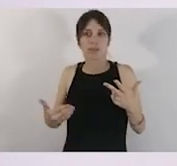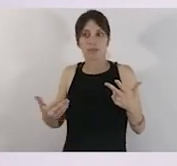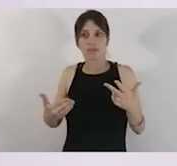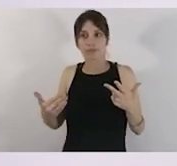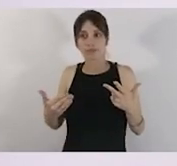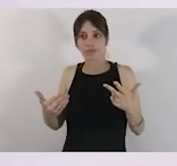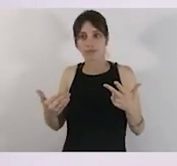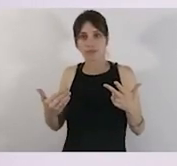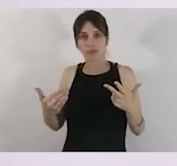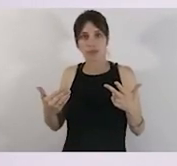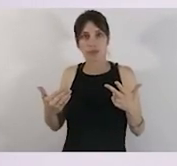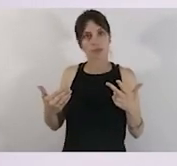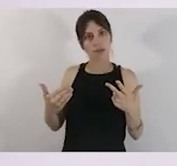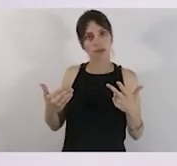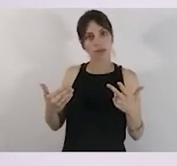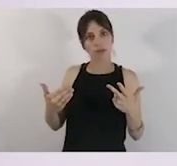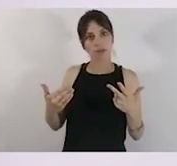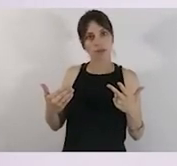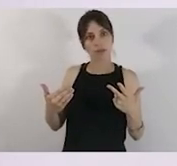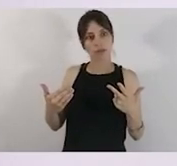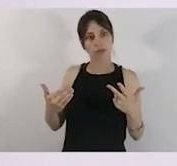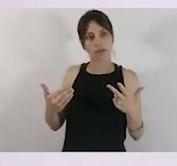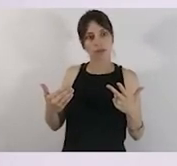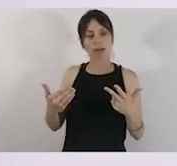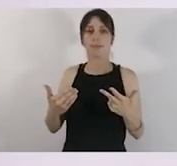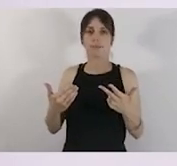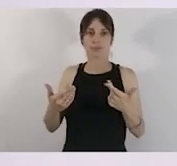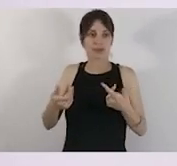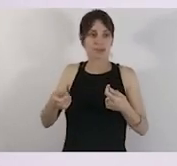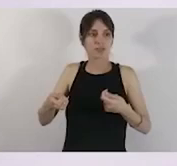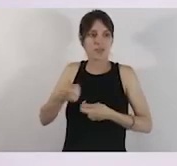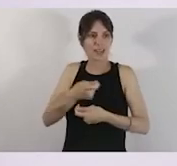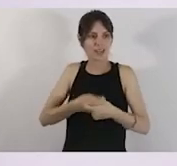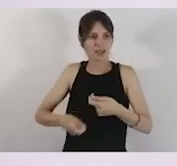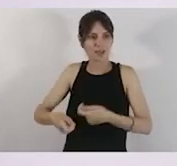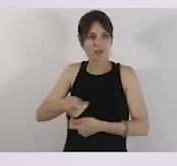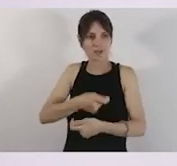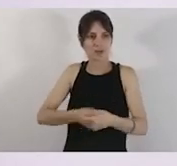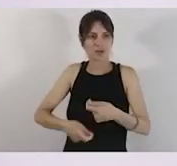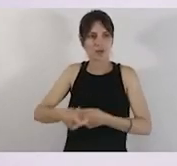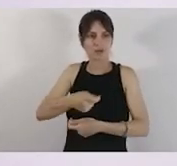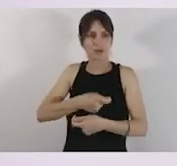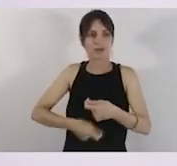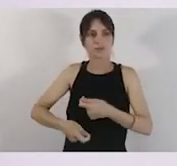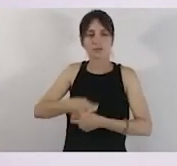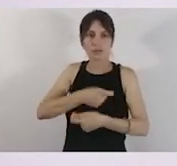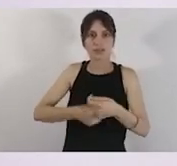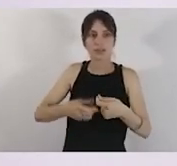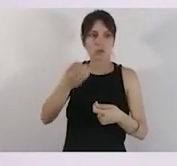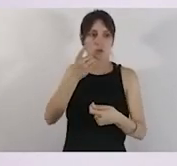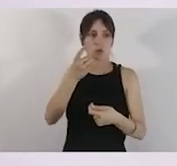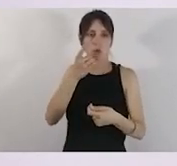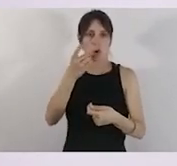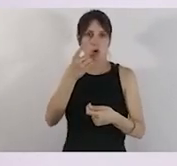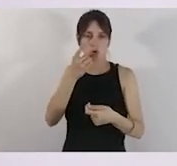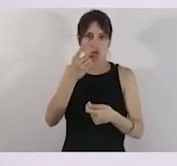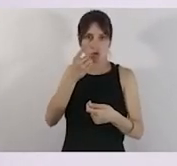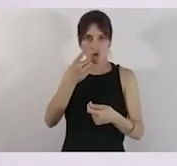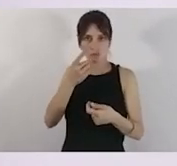l'empêchement d'entrer dans les trafics, on va dire. Ce dernier point est crucial dans notre ville qui, depuis le début de l'année, a connu une